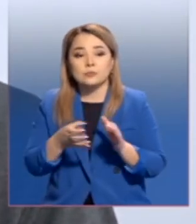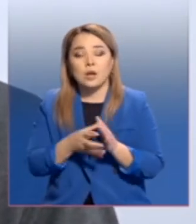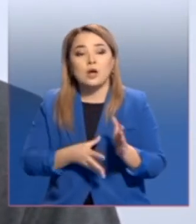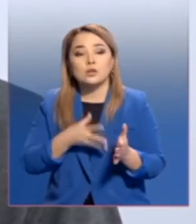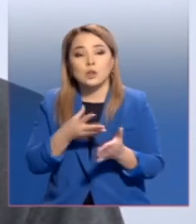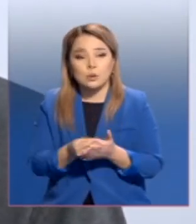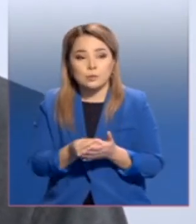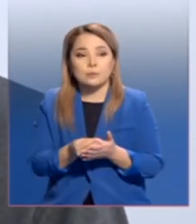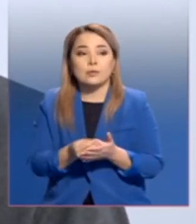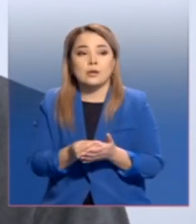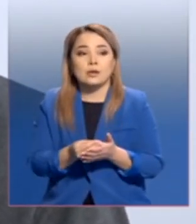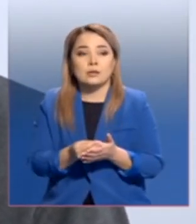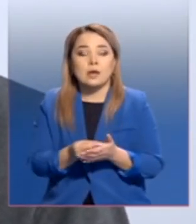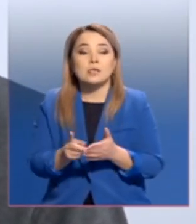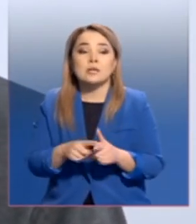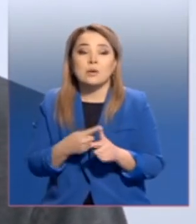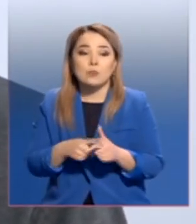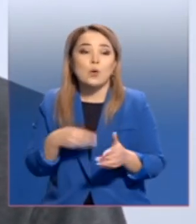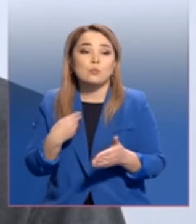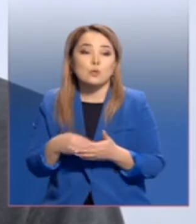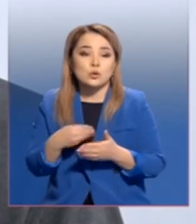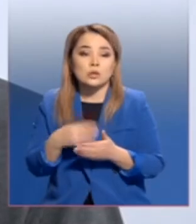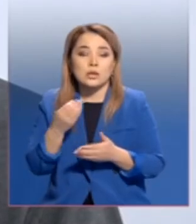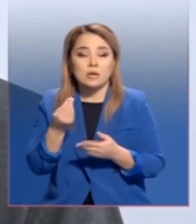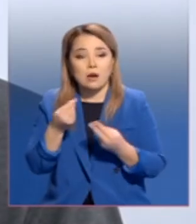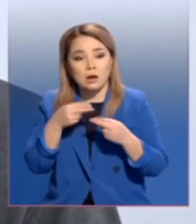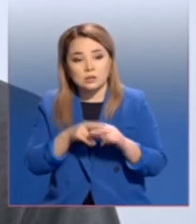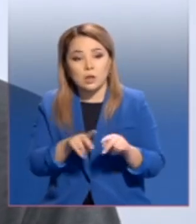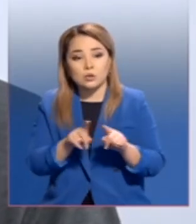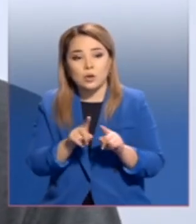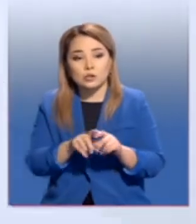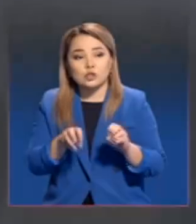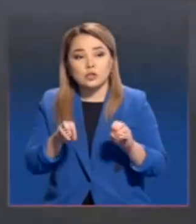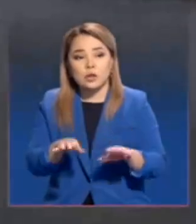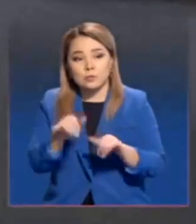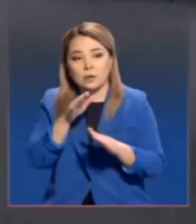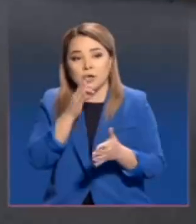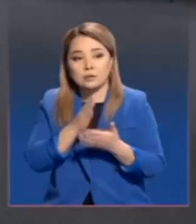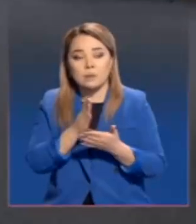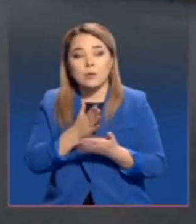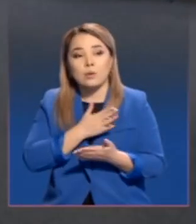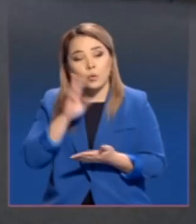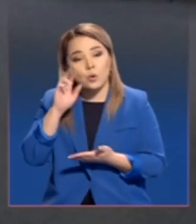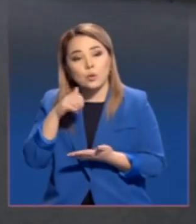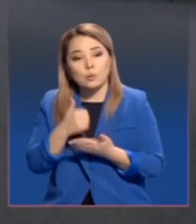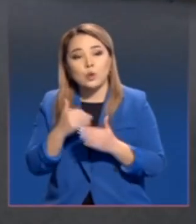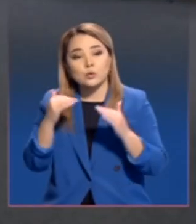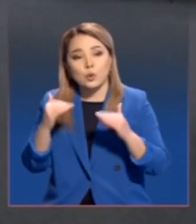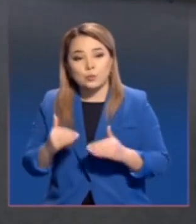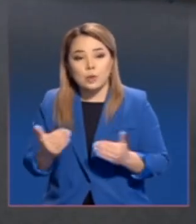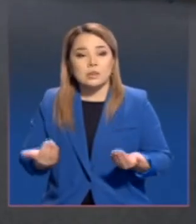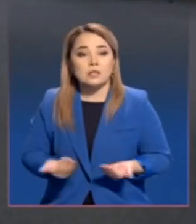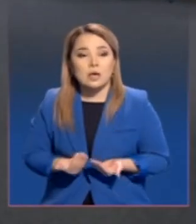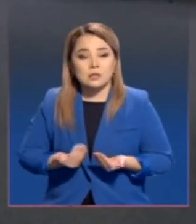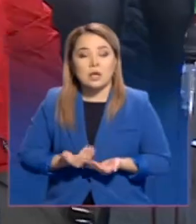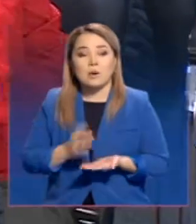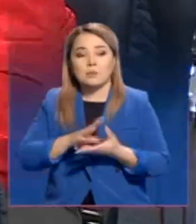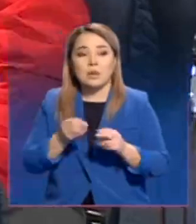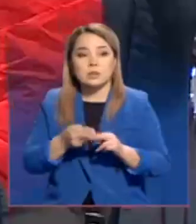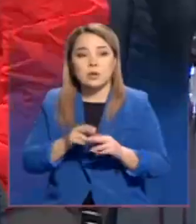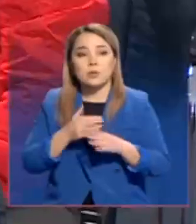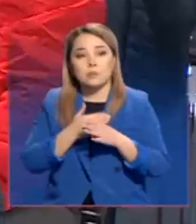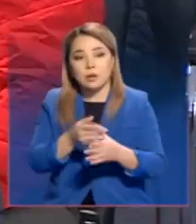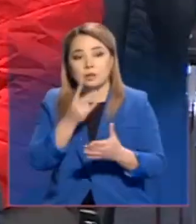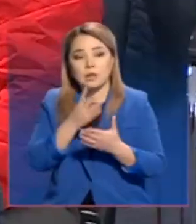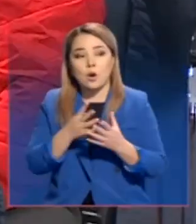көтеру арқылы немесе бюджеттен тағы да қаражат қарастыру арқылы ол шеше алмаймыз. Біздің үкімет тұрмысы төмен адамдарға атаулы әлеуметтік көмек